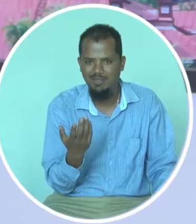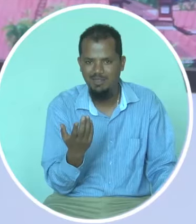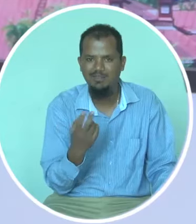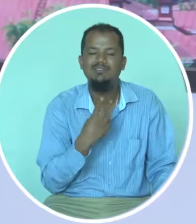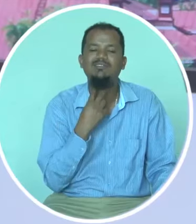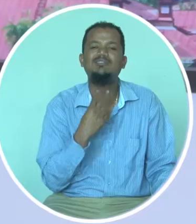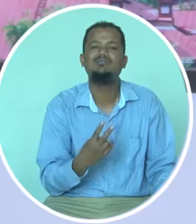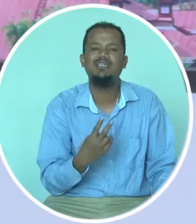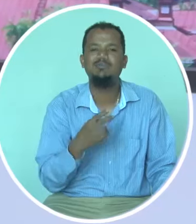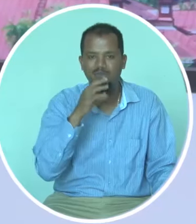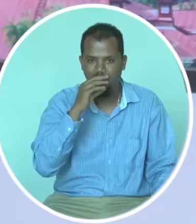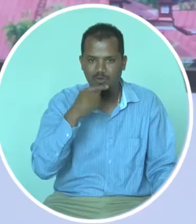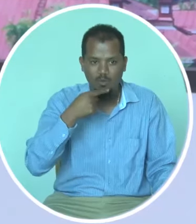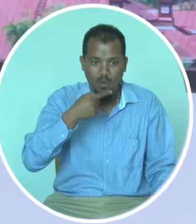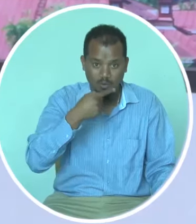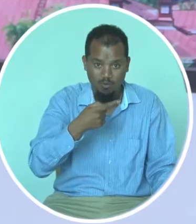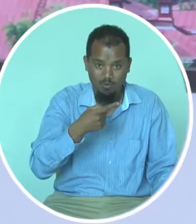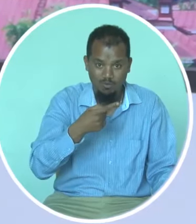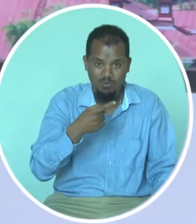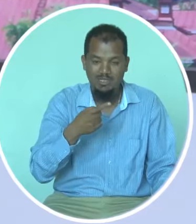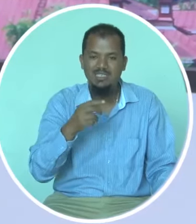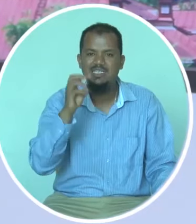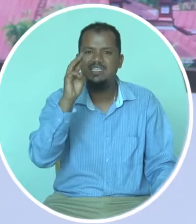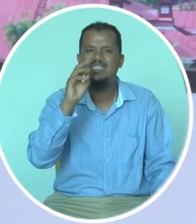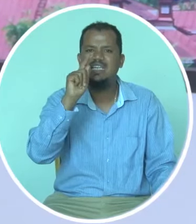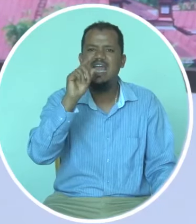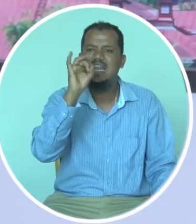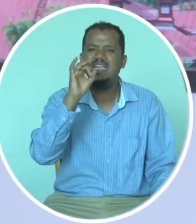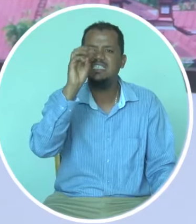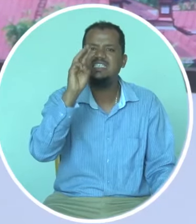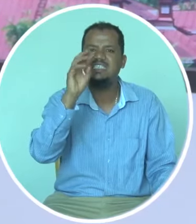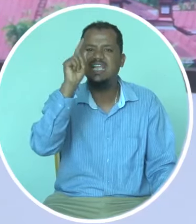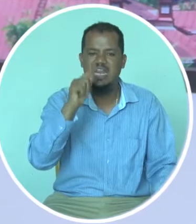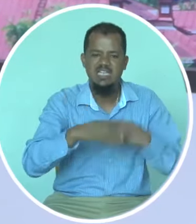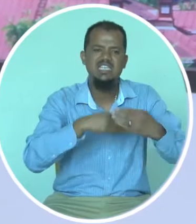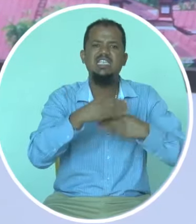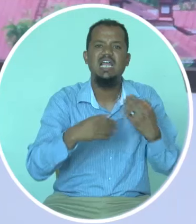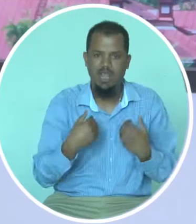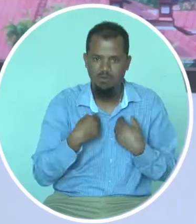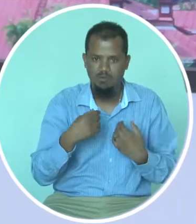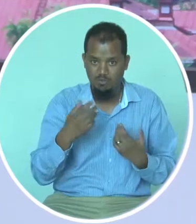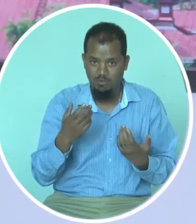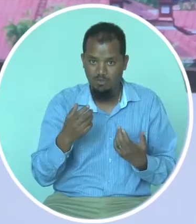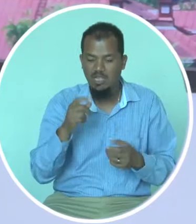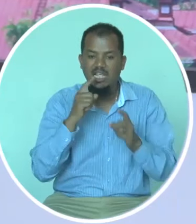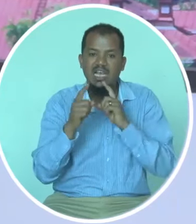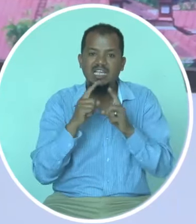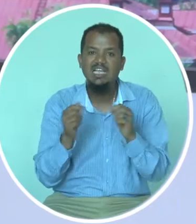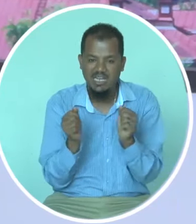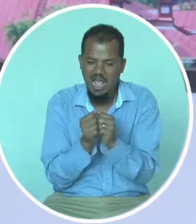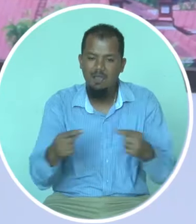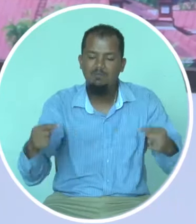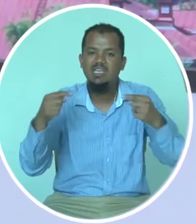እንጠቀምበታለን በድምጽ የምንነጋገርባቸው ቋንቋዎች የስነልሳን ሂደት አላቸውና ስነልሳን በራሱ ከንግግር